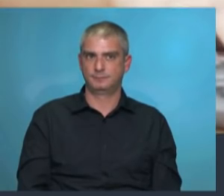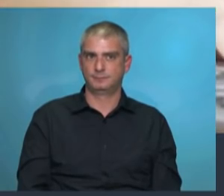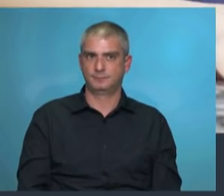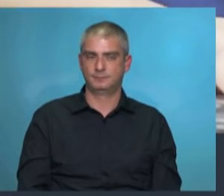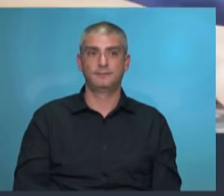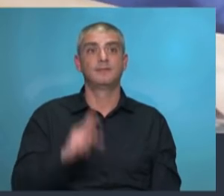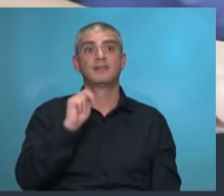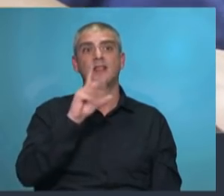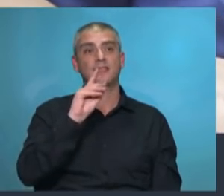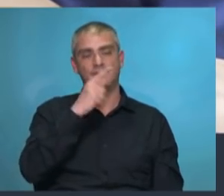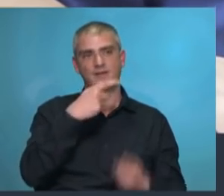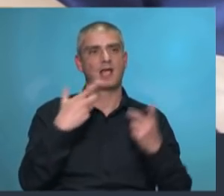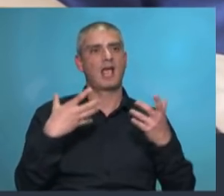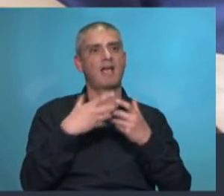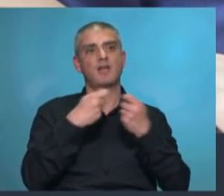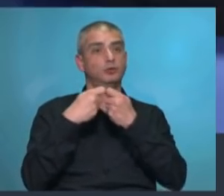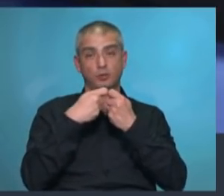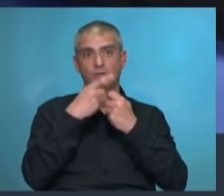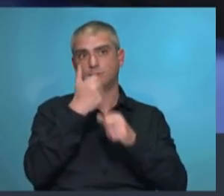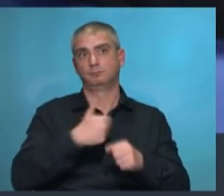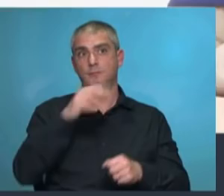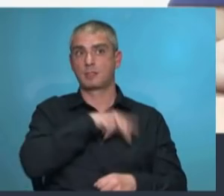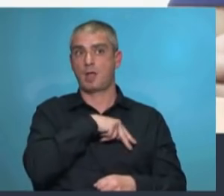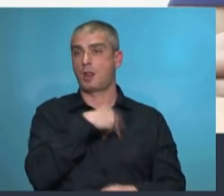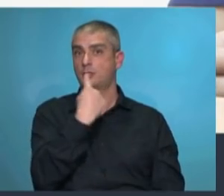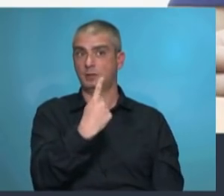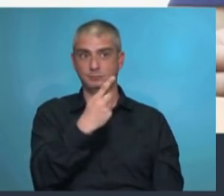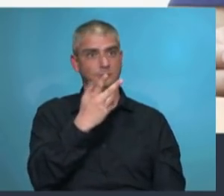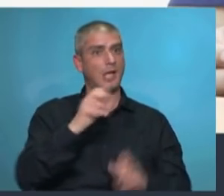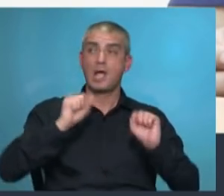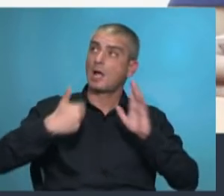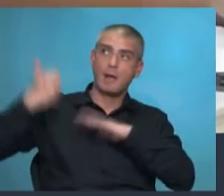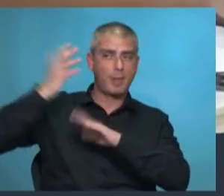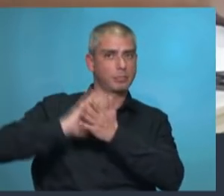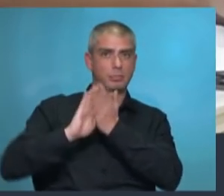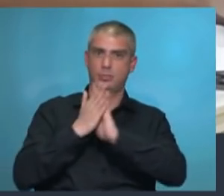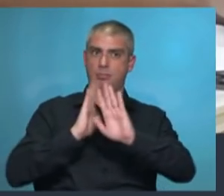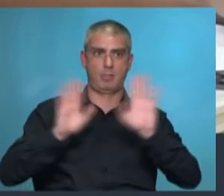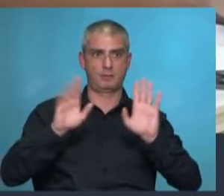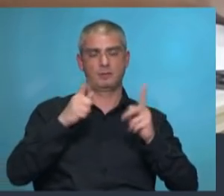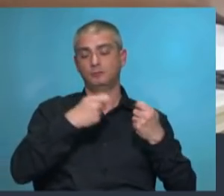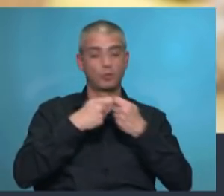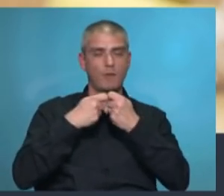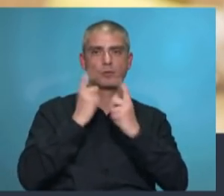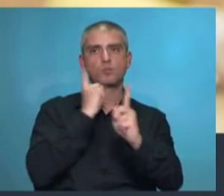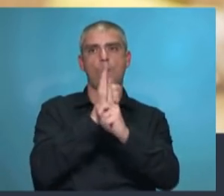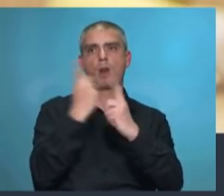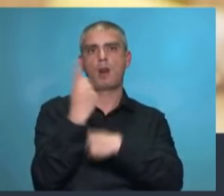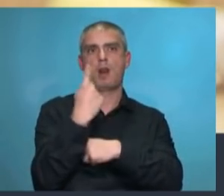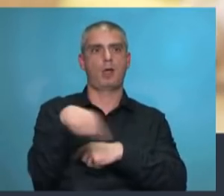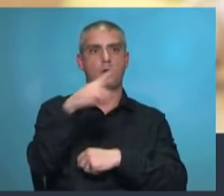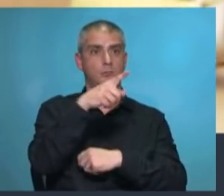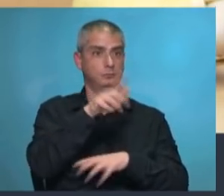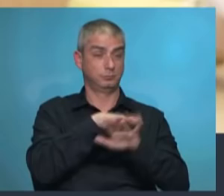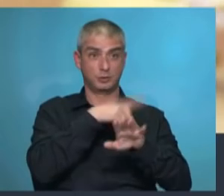תנביף היא למעשה חברה שיתופית של מנהלות בעצמן, אין קבלן ואין בוס, זה הקואופרטיב מול הלקוח. ואת